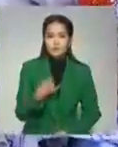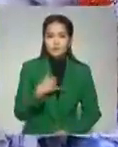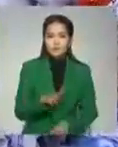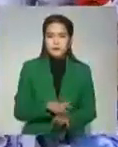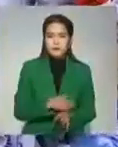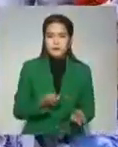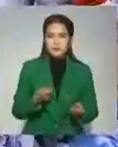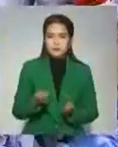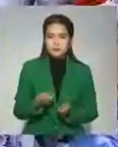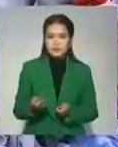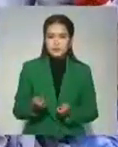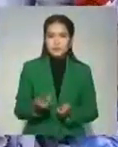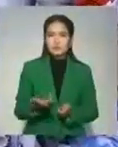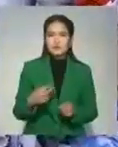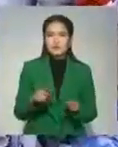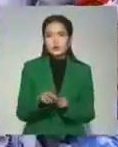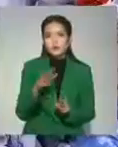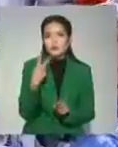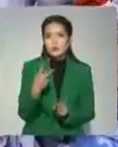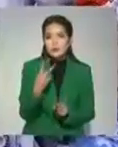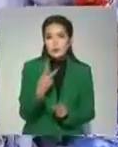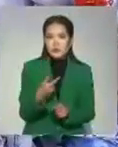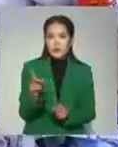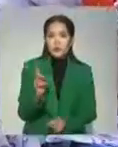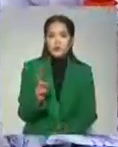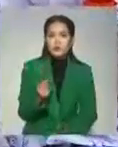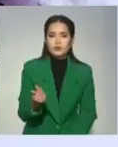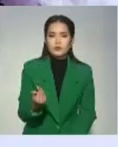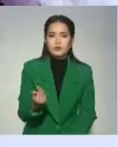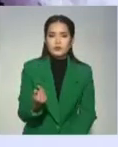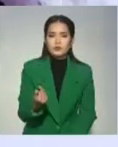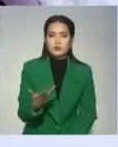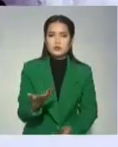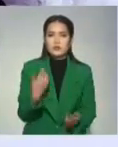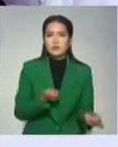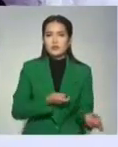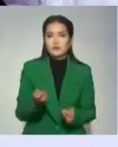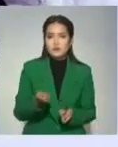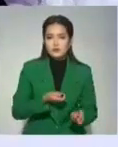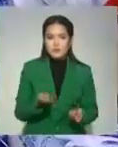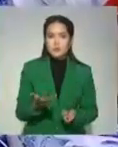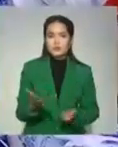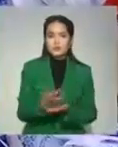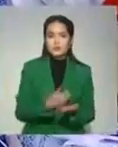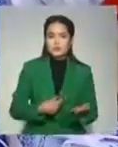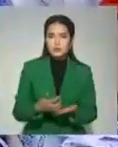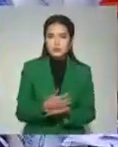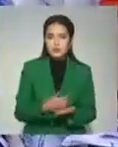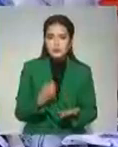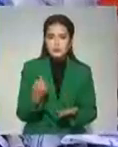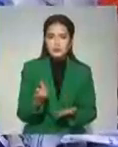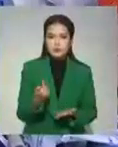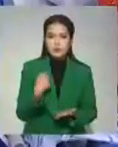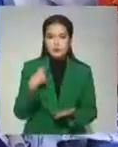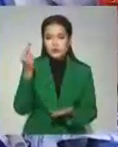мере. Как с Нового года каждый день выбрасываю мусор, хожу, и каждый день вот такая ситуация, свинство. Я не